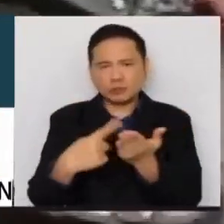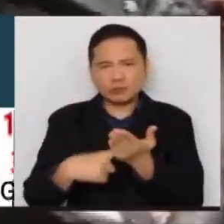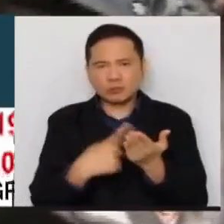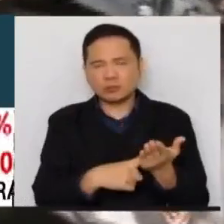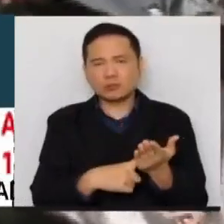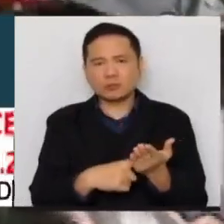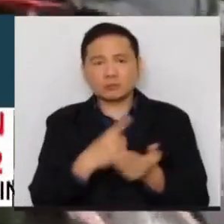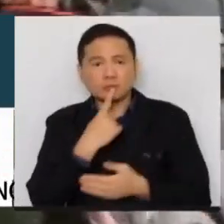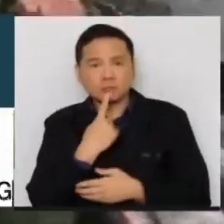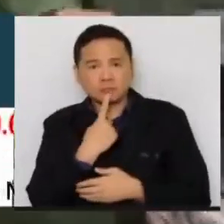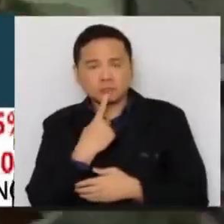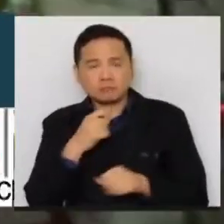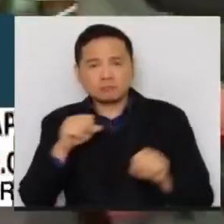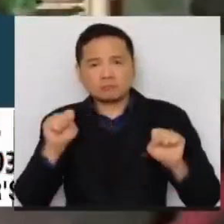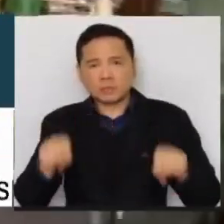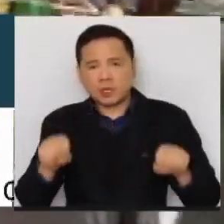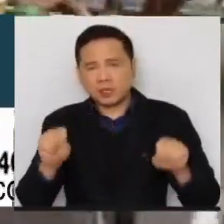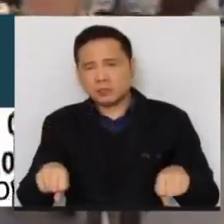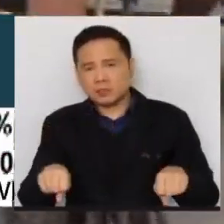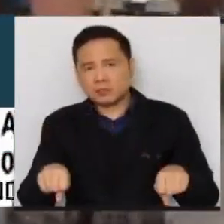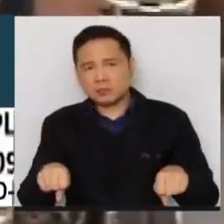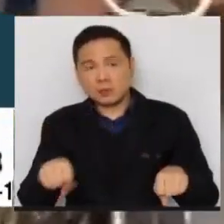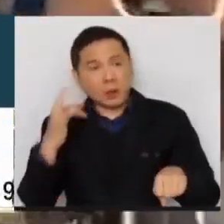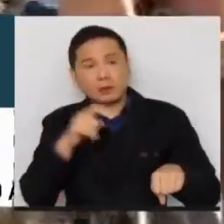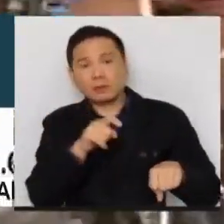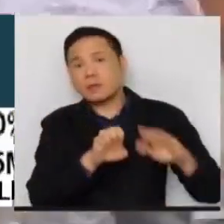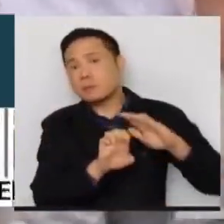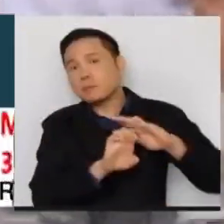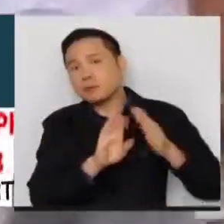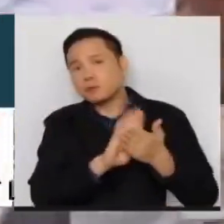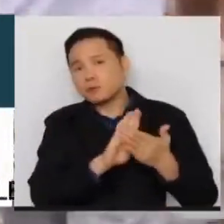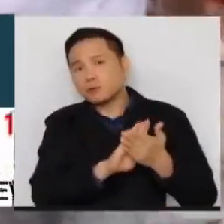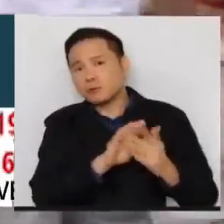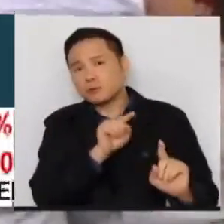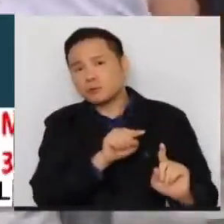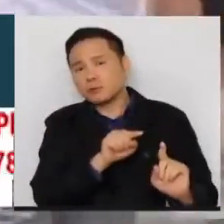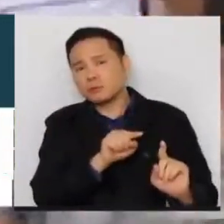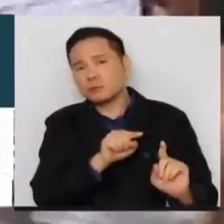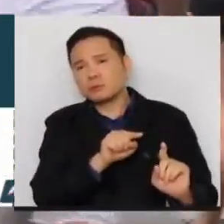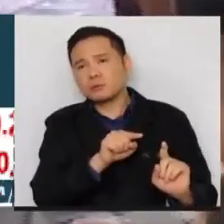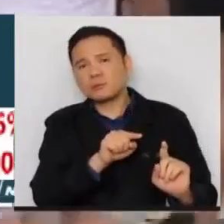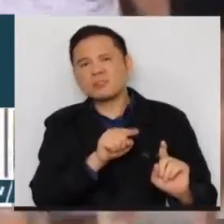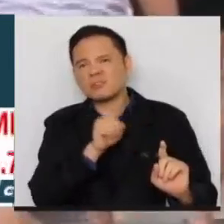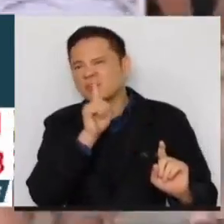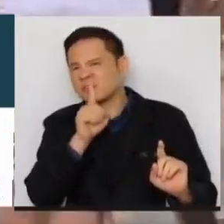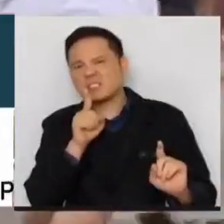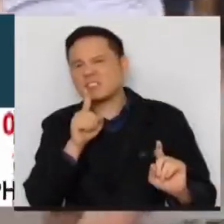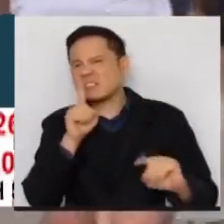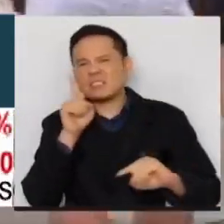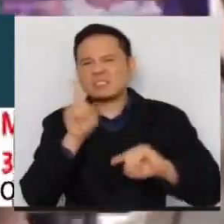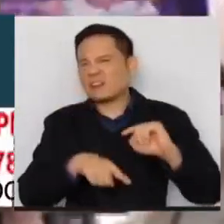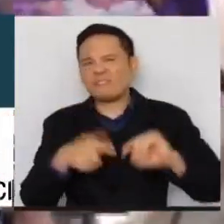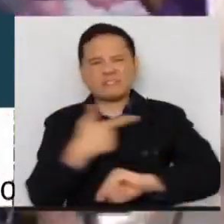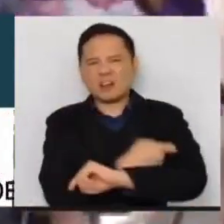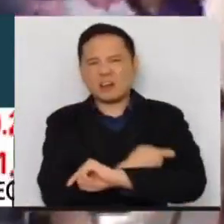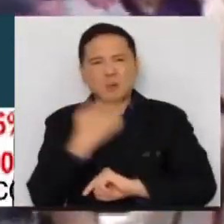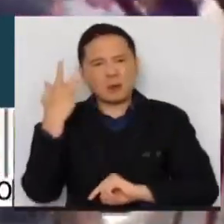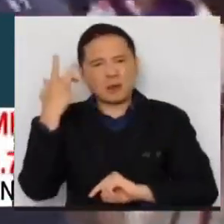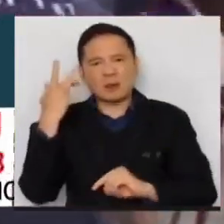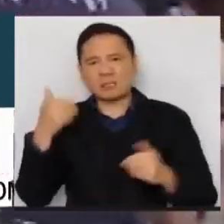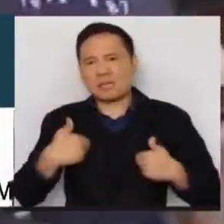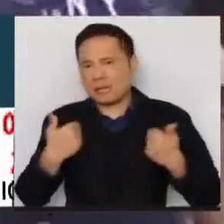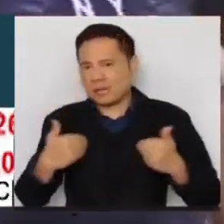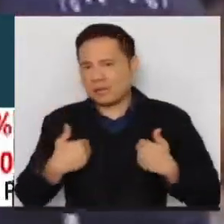pwedeng, kasi elementary school to, hindi pa naman sila pasok sa vaccination. Kung pwede na